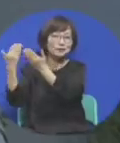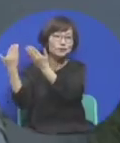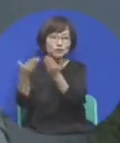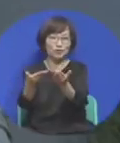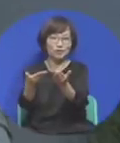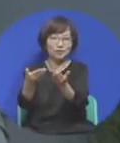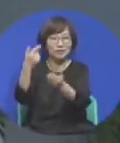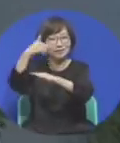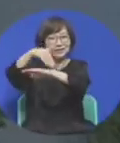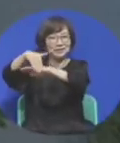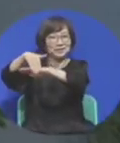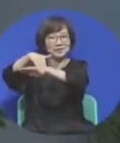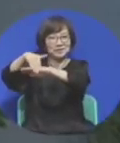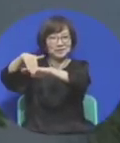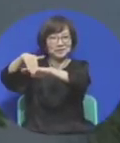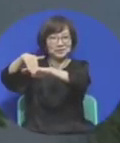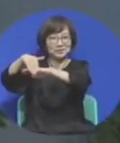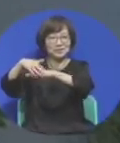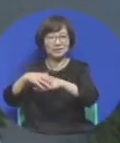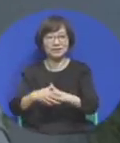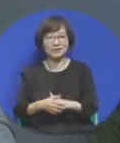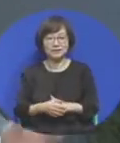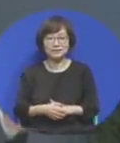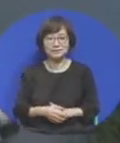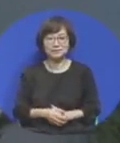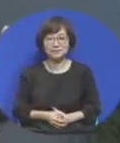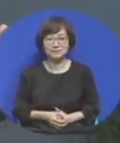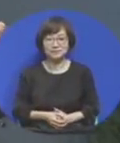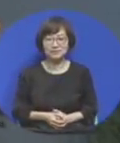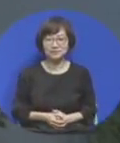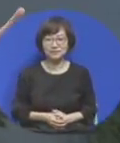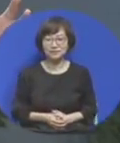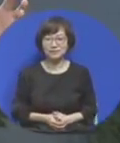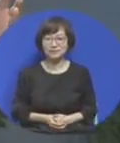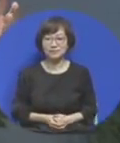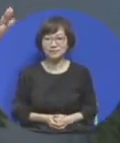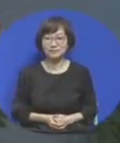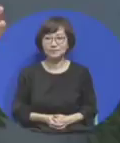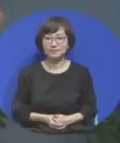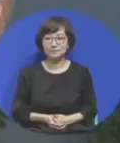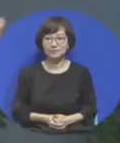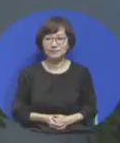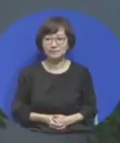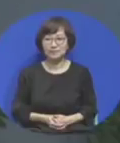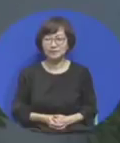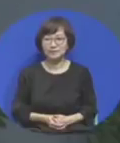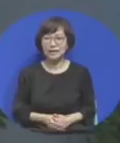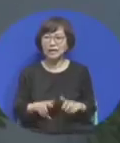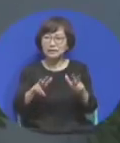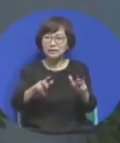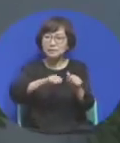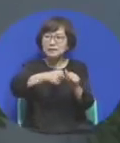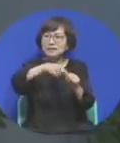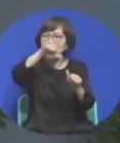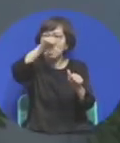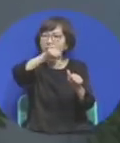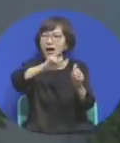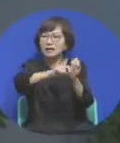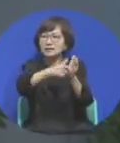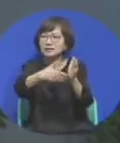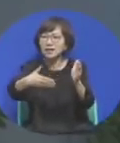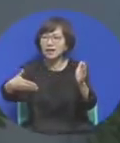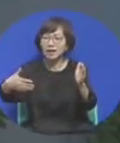will give it to him. 여러분 그거 알고 예배했네. 이러다 보니까요. 중독시, 재앙시대, 중독시대